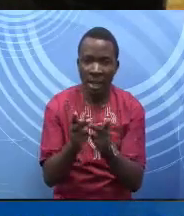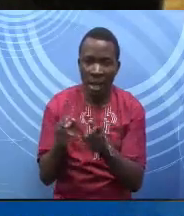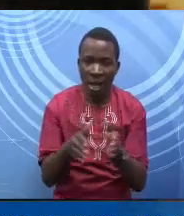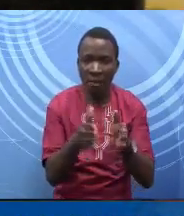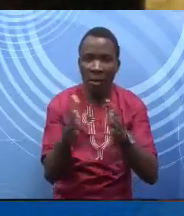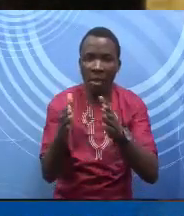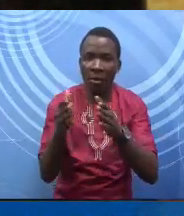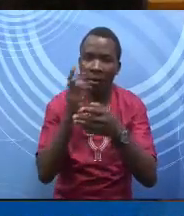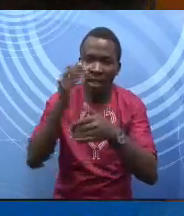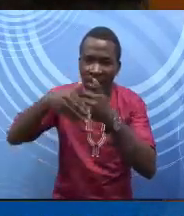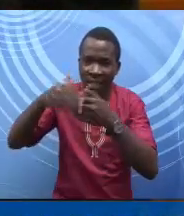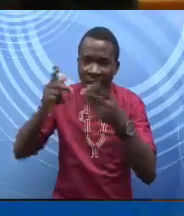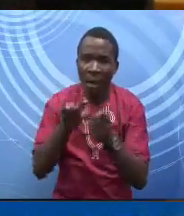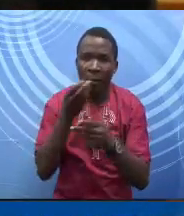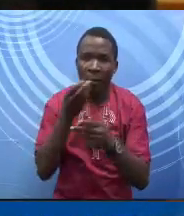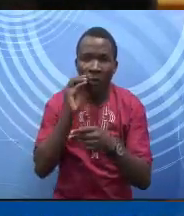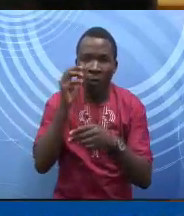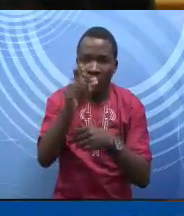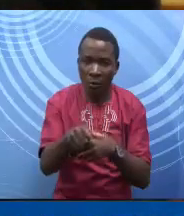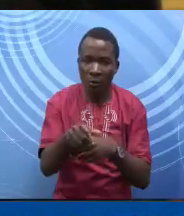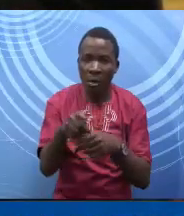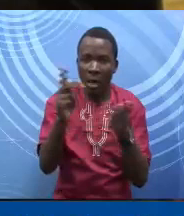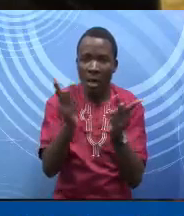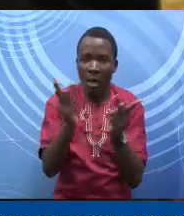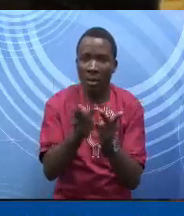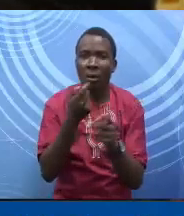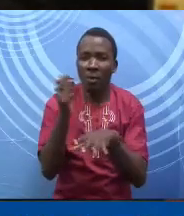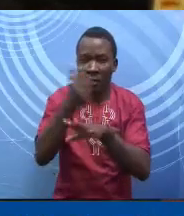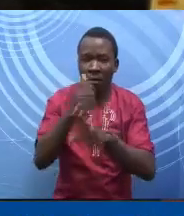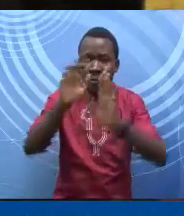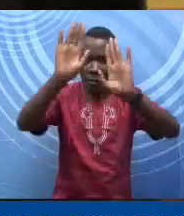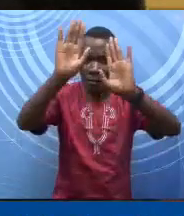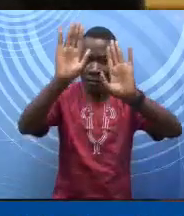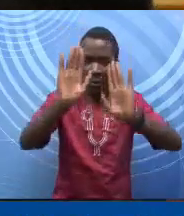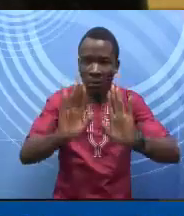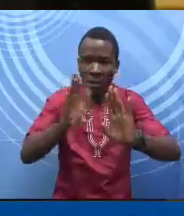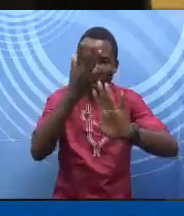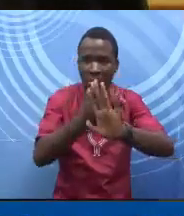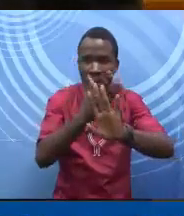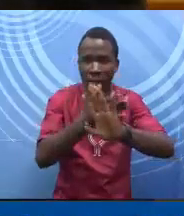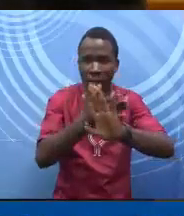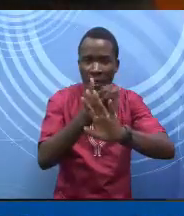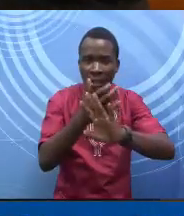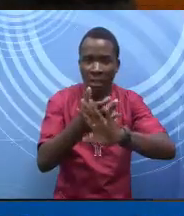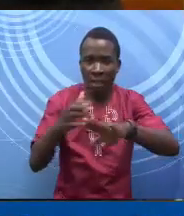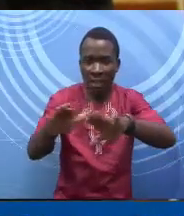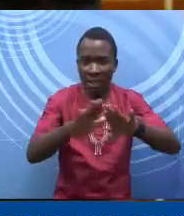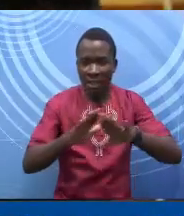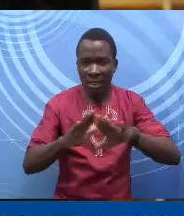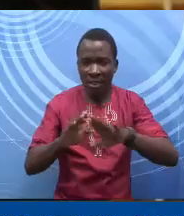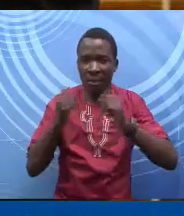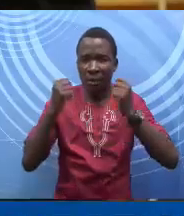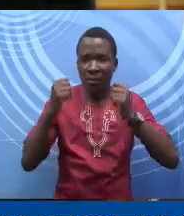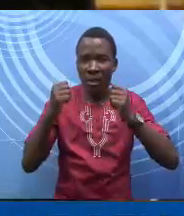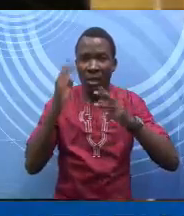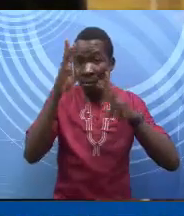y'umuntu aho hantu rero hagomba gushyirwa urukuta rw'amabuye na sima bikomeye be